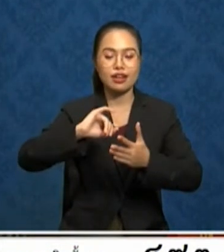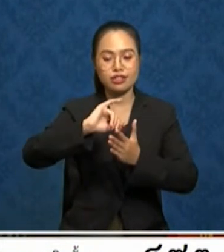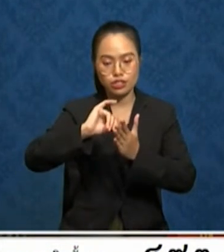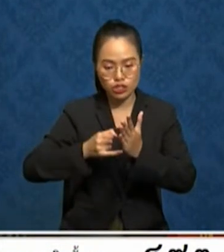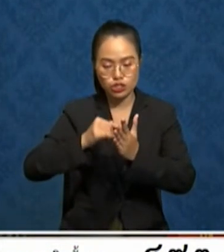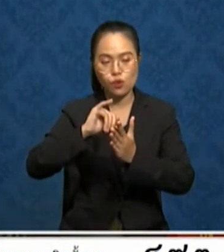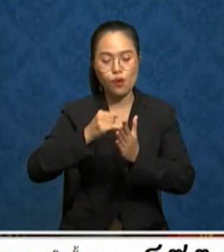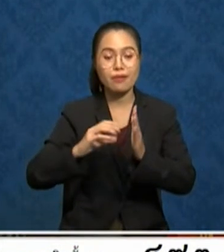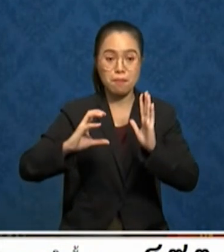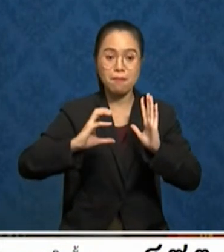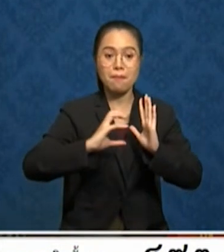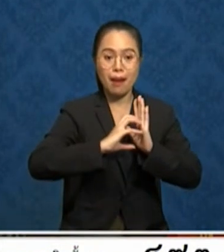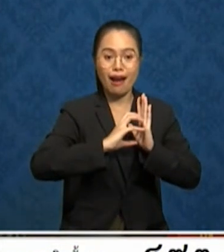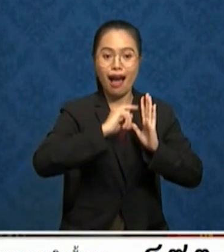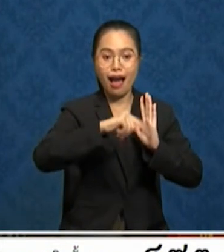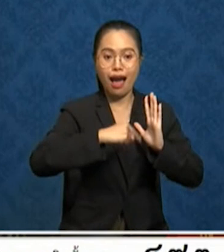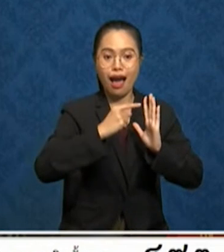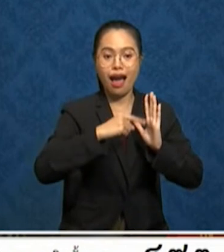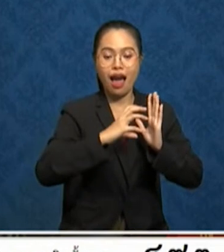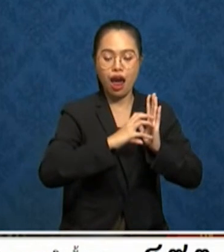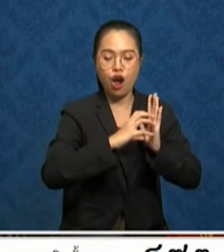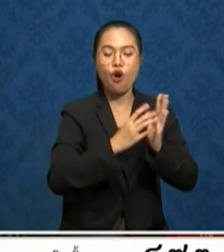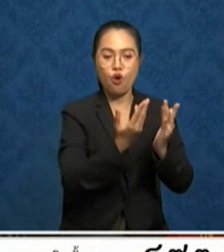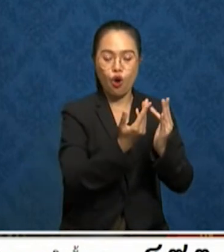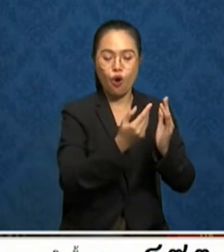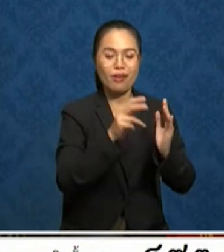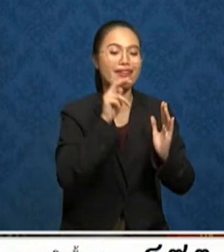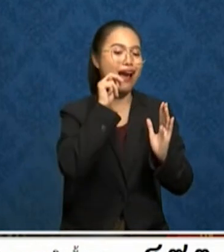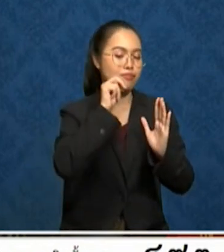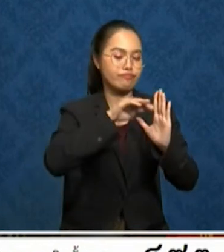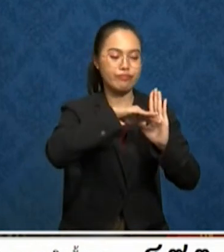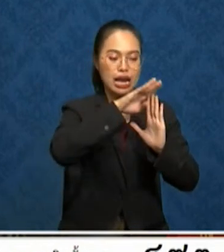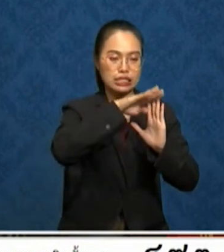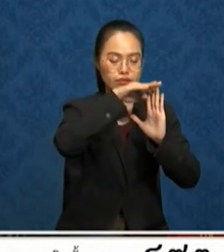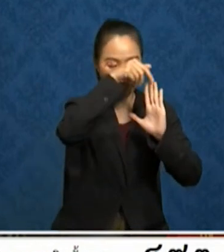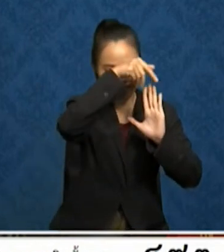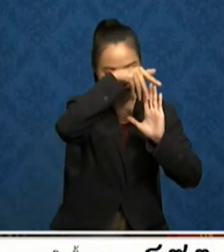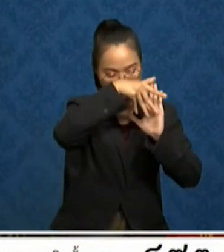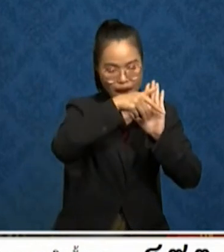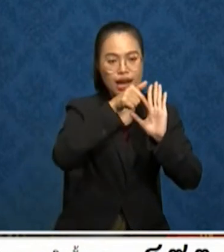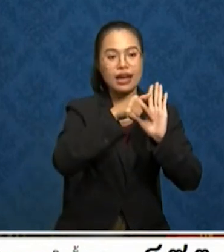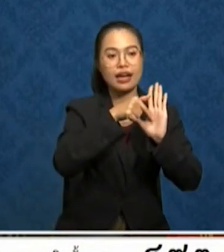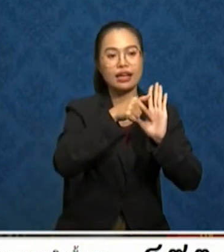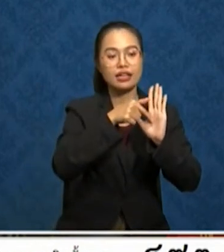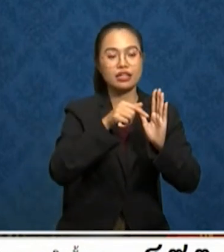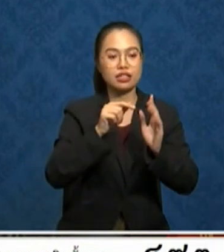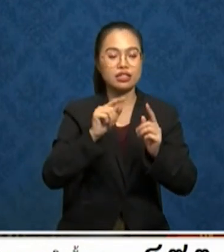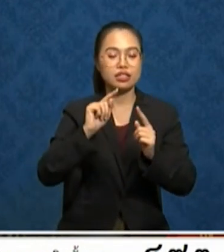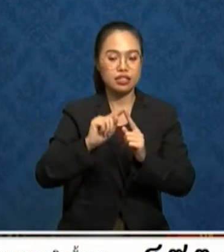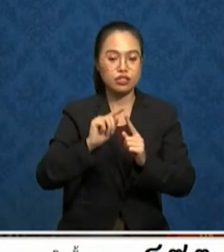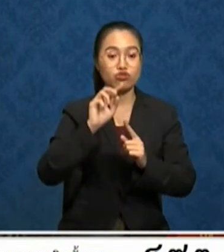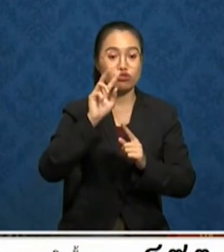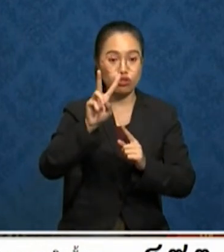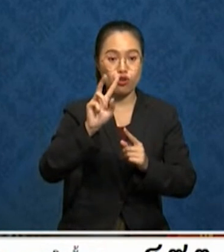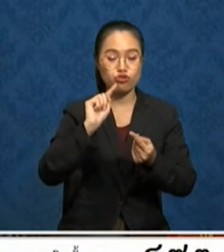างเตรียมความพร้อมนะคะเพื่อรับน้ำจากภาคเหนือเรื่องที่2เป็นความเดือดร้อนของพี่น้องชาวอำเภอบ้านหมี่ที่ใช้ถน